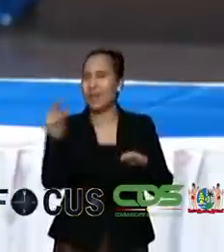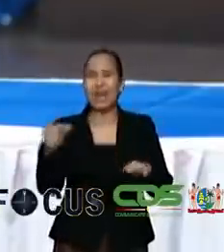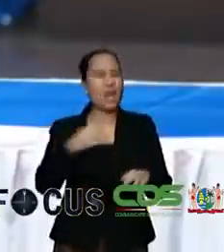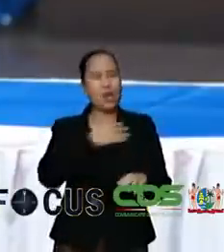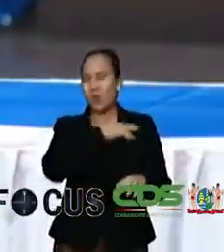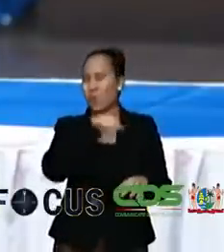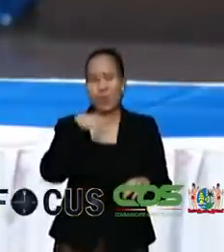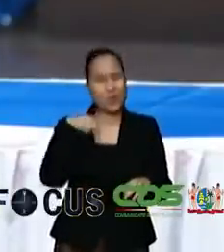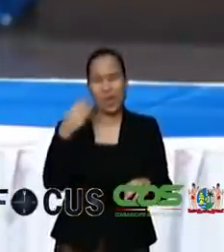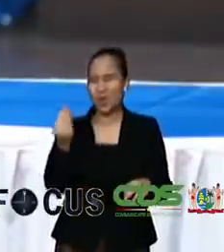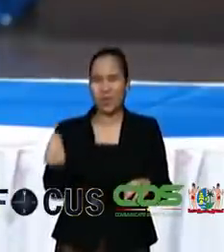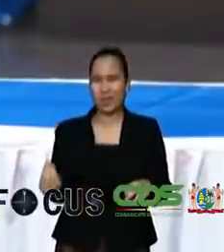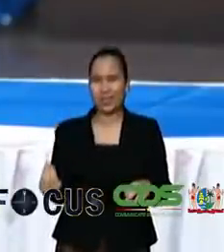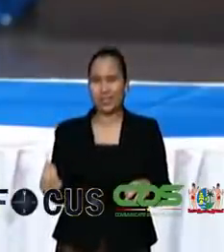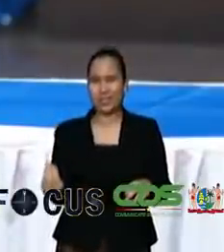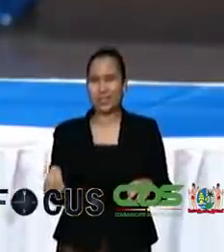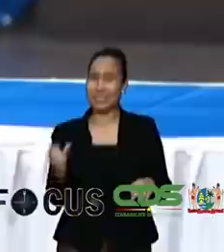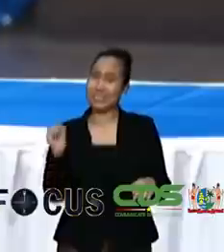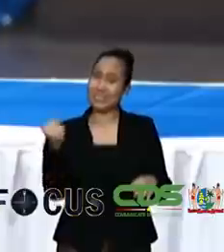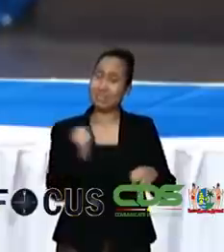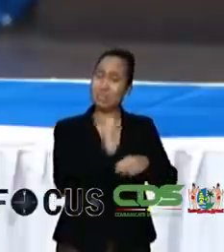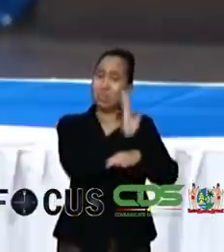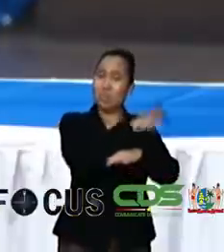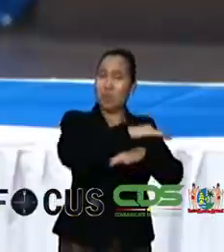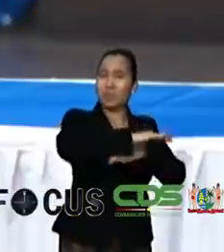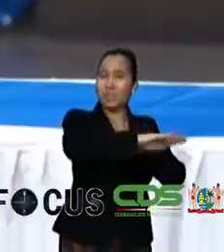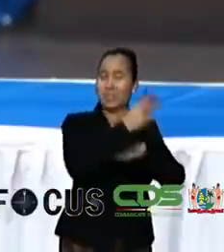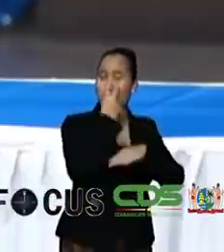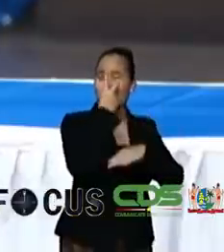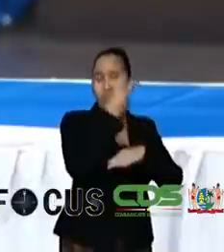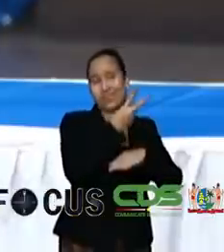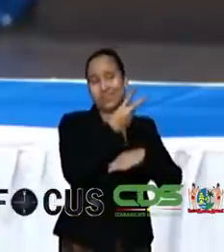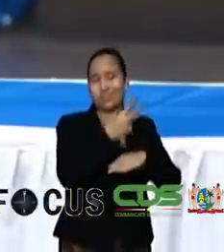gaat in de andere landen.